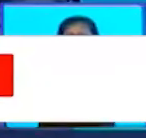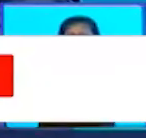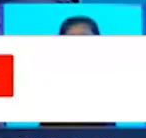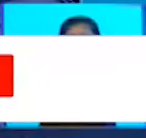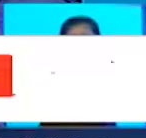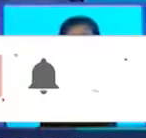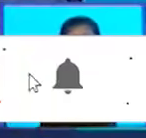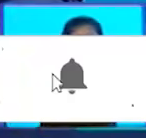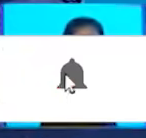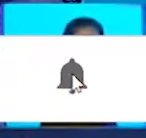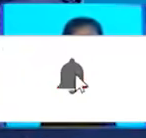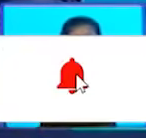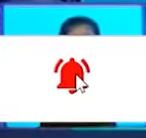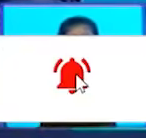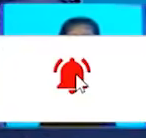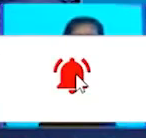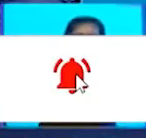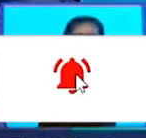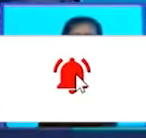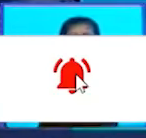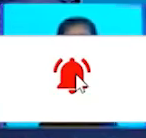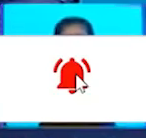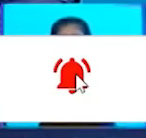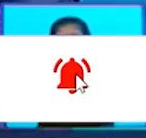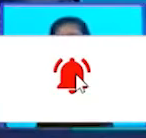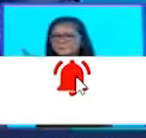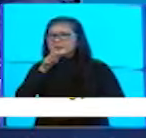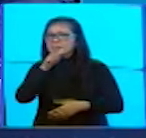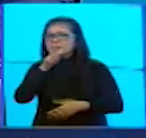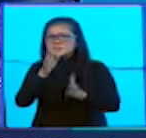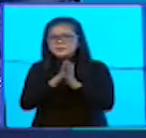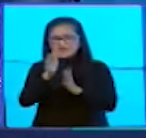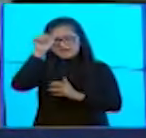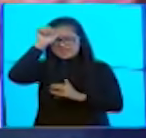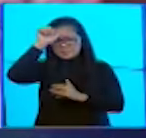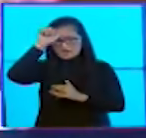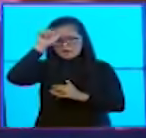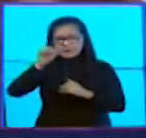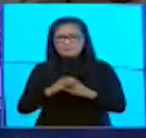yang tertinggi di dunia, melampaui Inggris dan India.